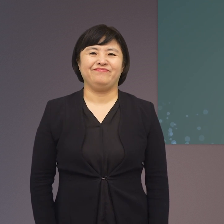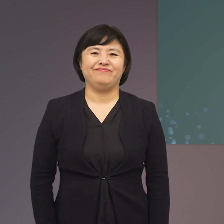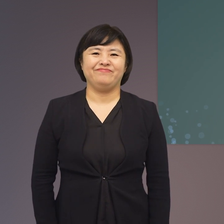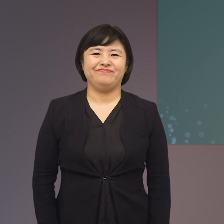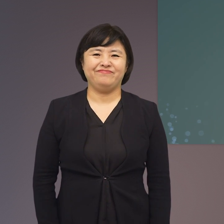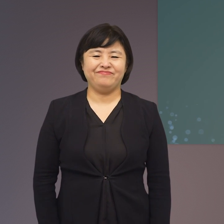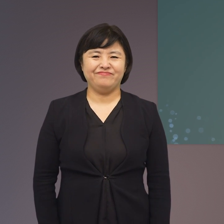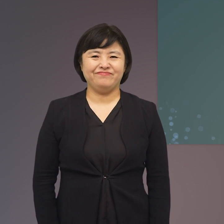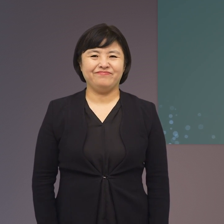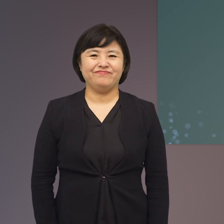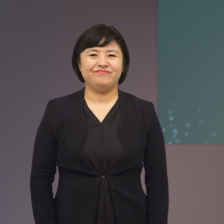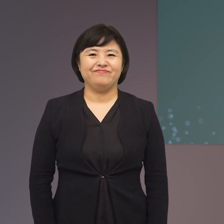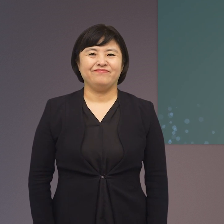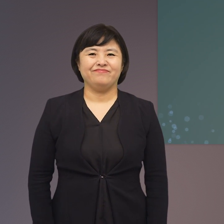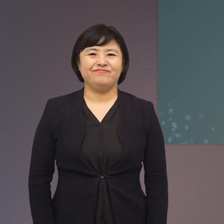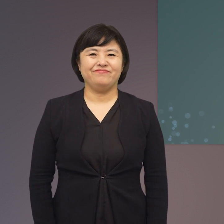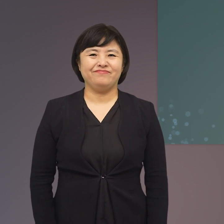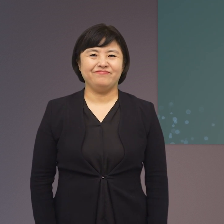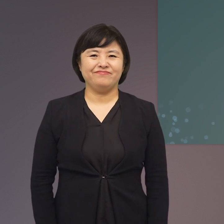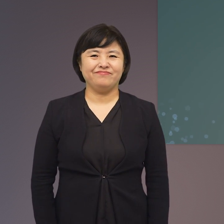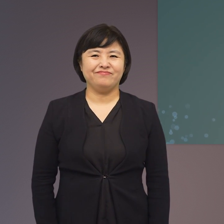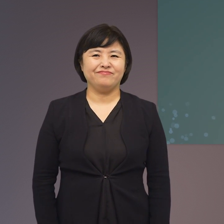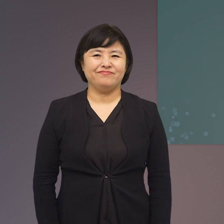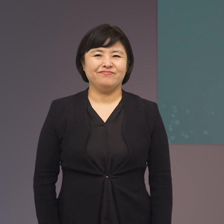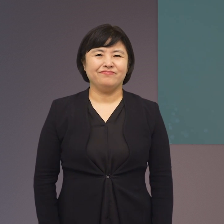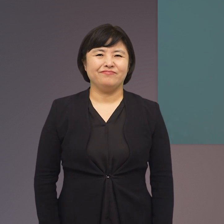표정과 모습으로 표출했는지처럼 말이죠.